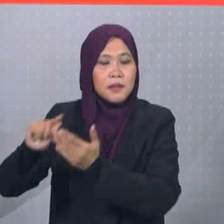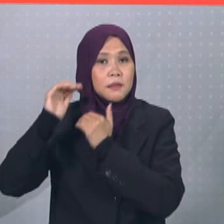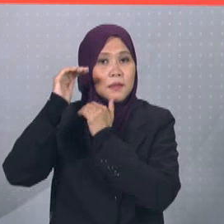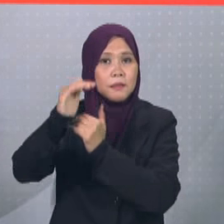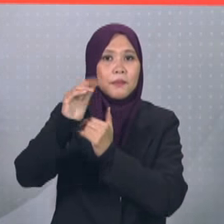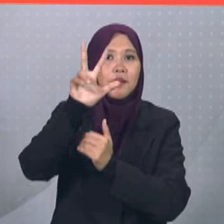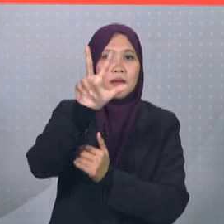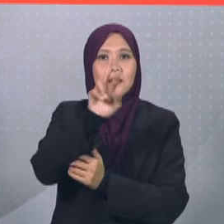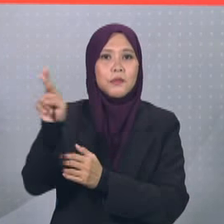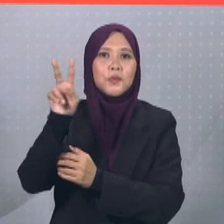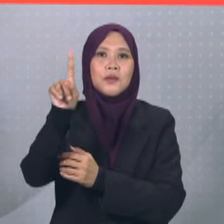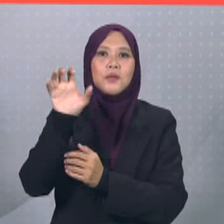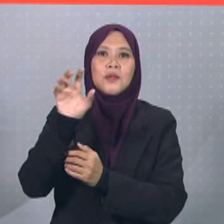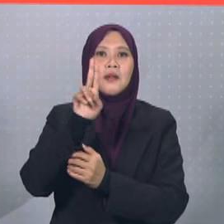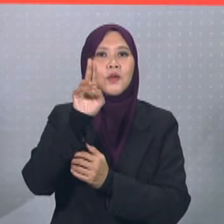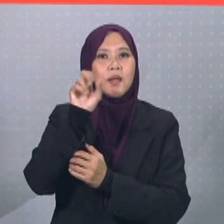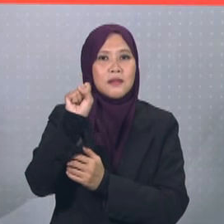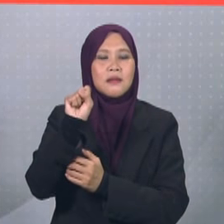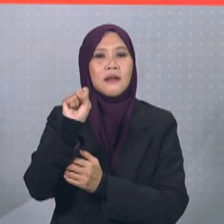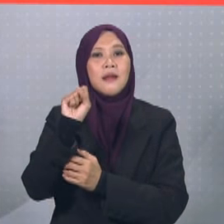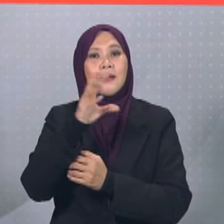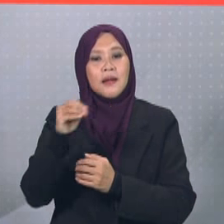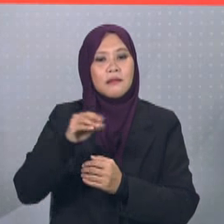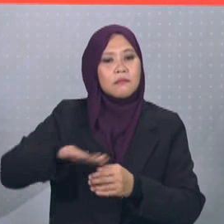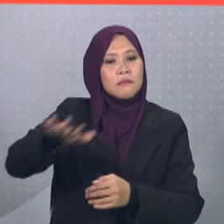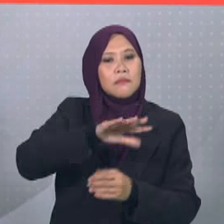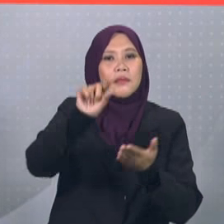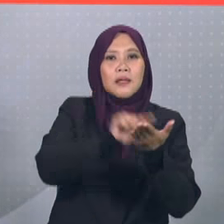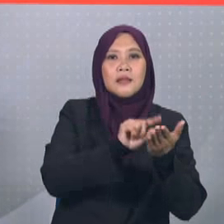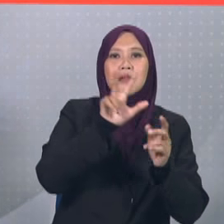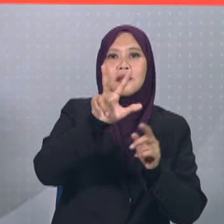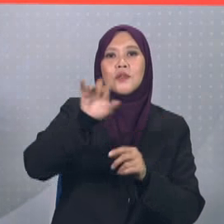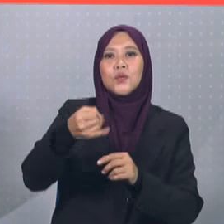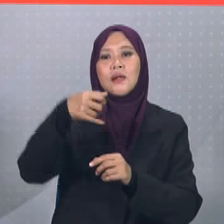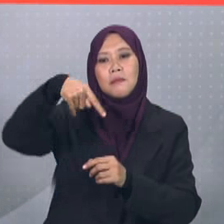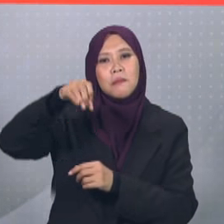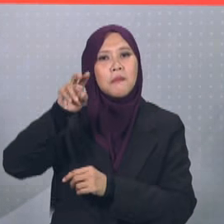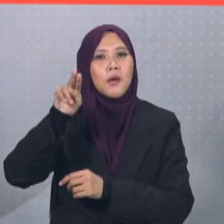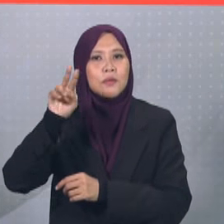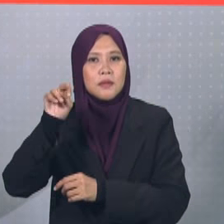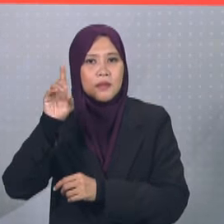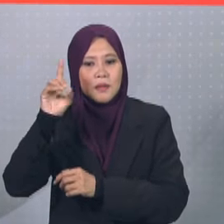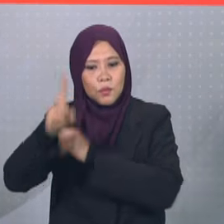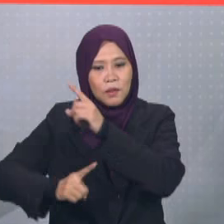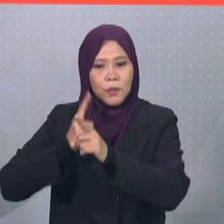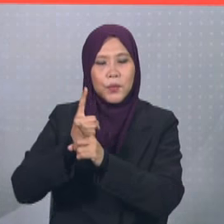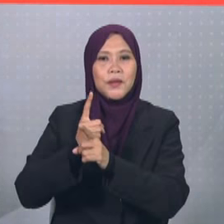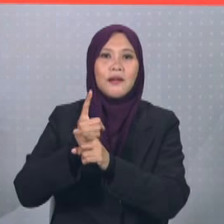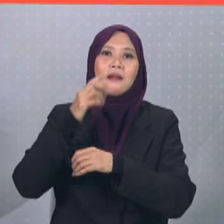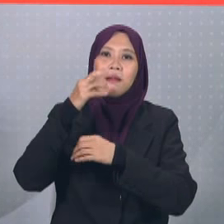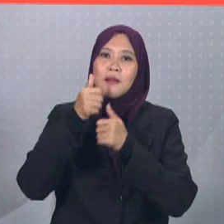maksimum $3,100 sebulan. Gaji purata pemain Liga Premier adalah £3 juta setahun menurut kajian terbaru Global